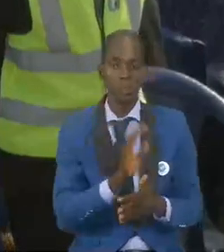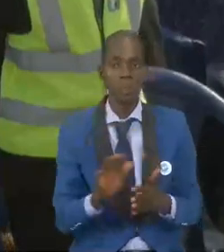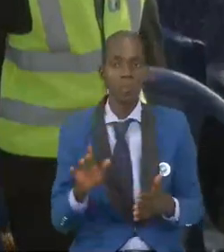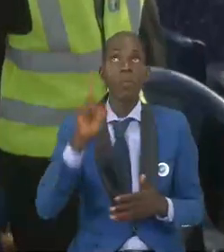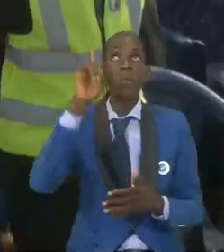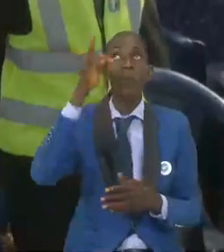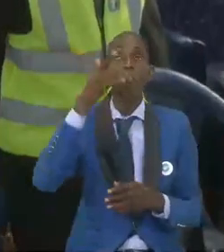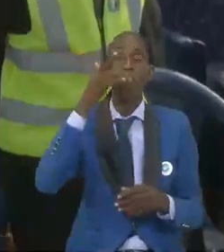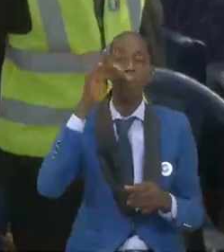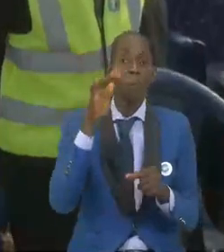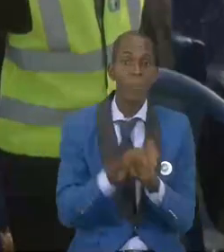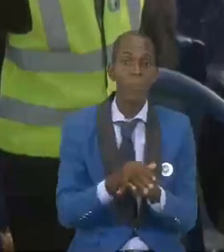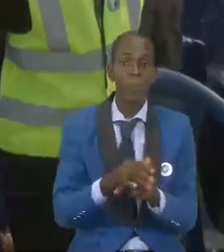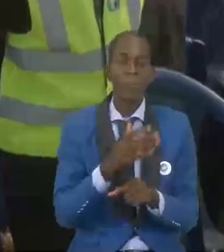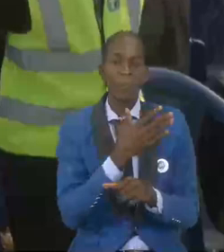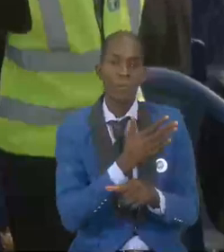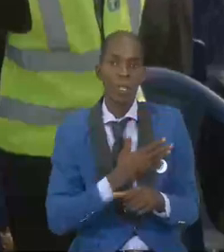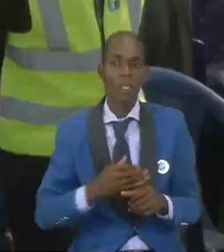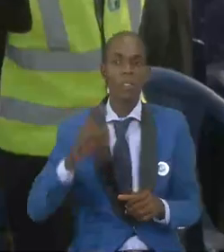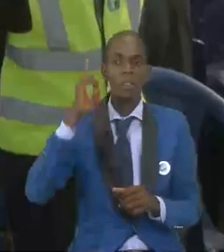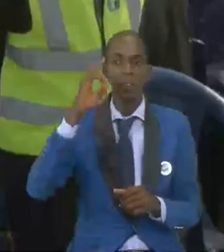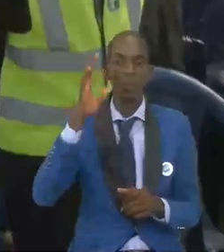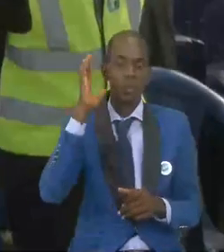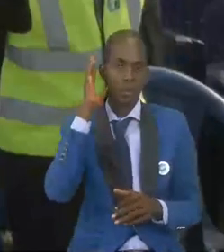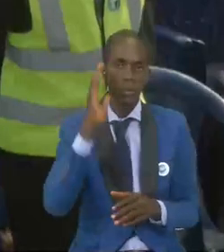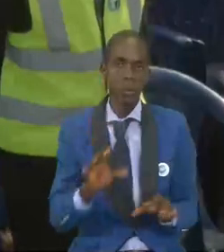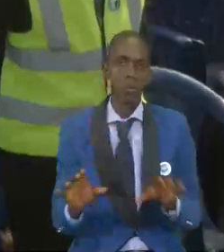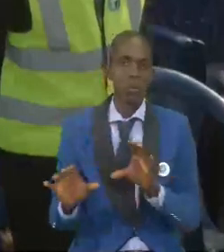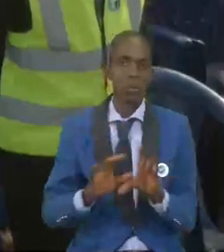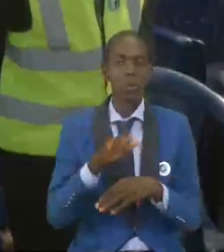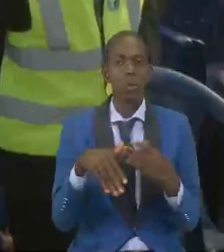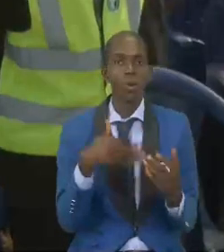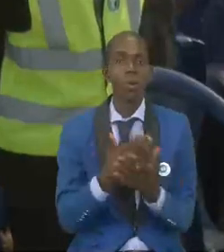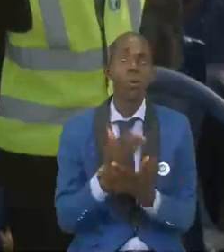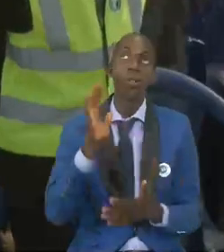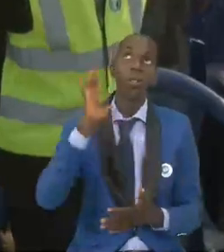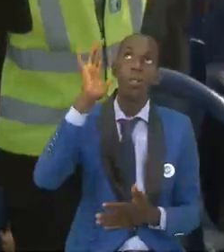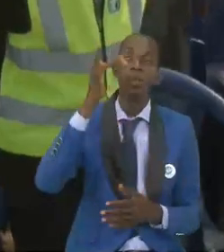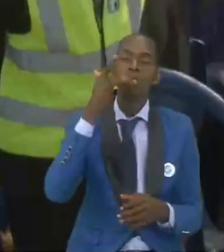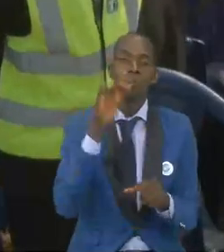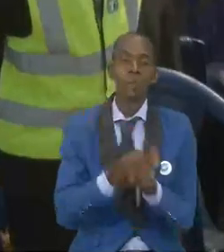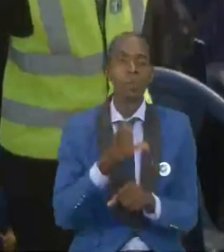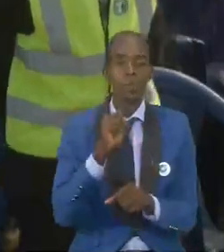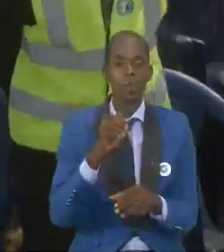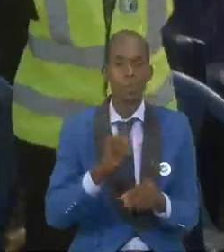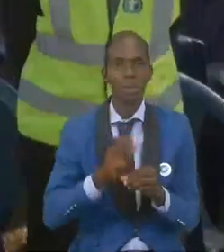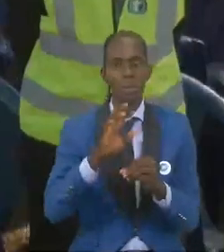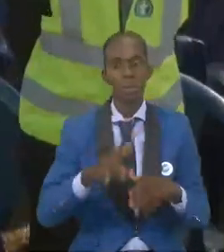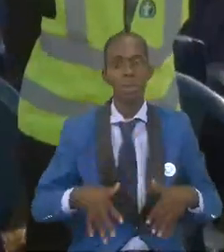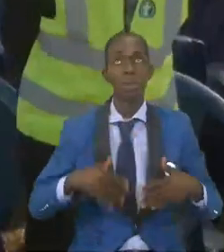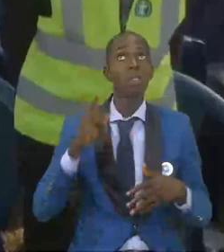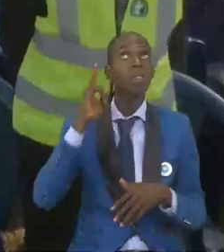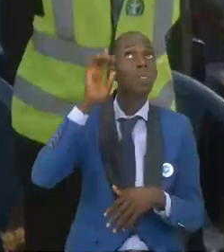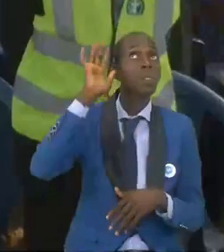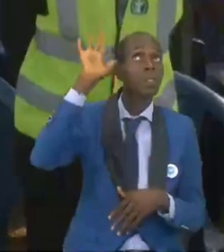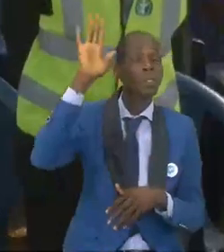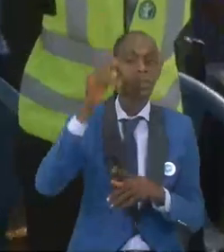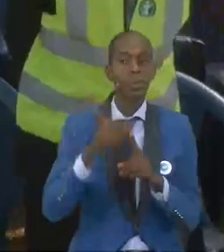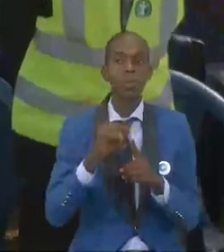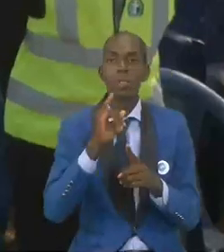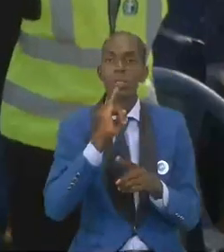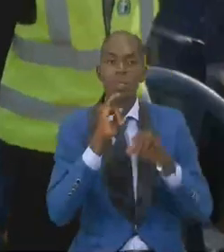si sa parole sur ses promesses et il va accomplir toutes